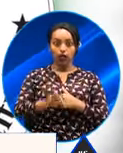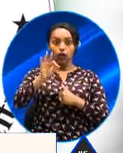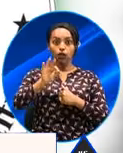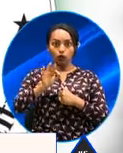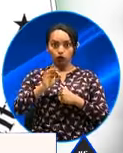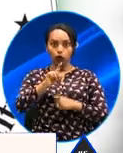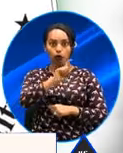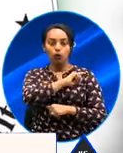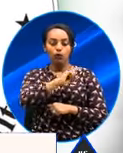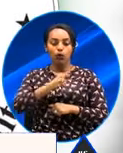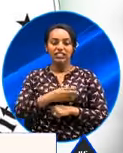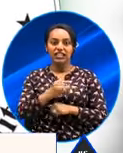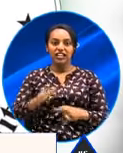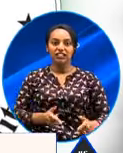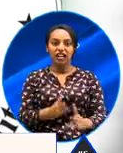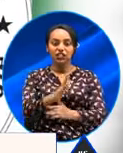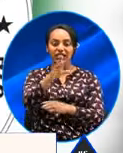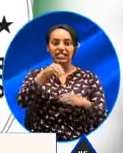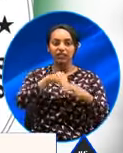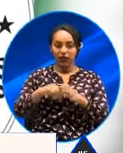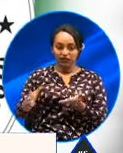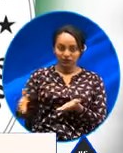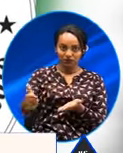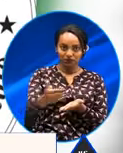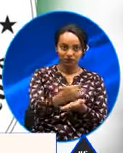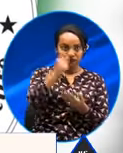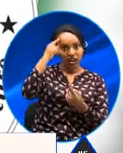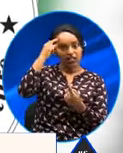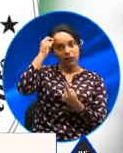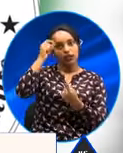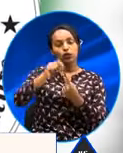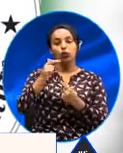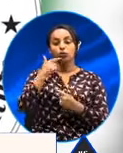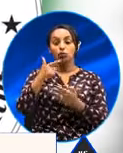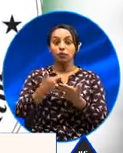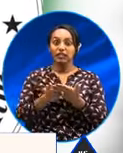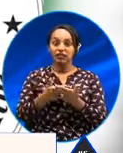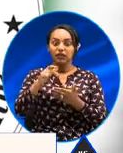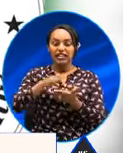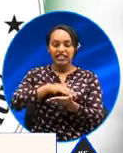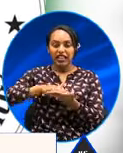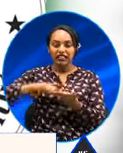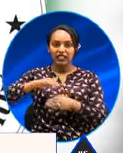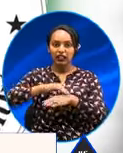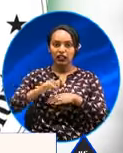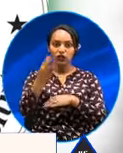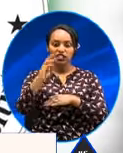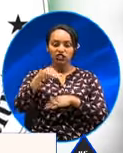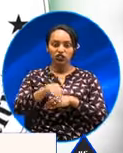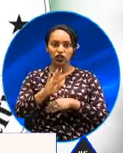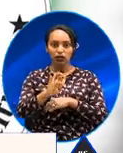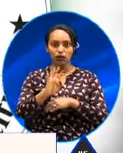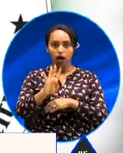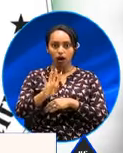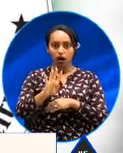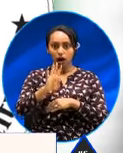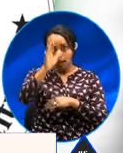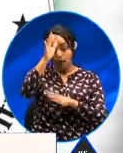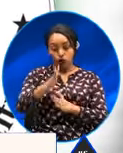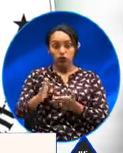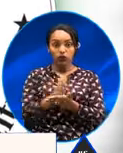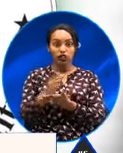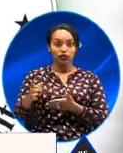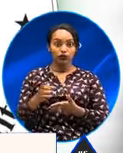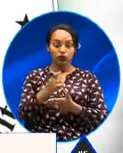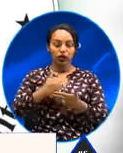ግኝቱን የፖሊሲና ስትራቴጂ ግብዓት ለመሰብሰብ ያለመ ነው ተብሏል። በዚህም በዳሰሳ ጥናቱ 16,000 አባወራዎች የሚሳተፉ